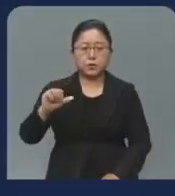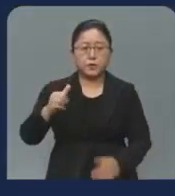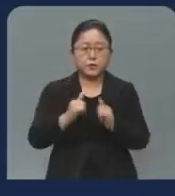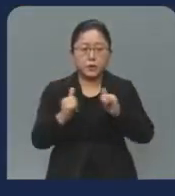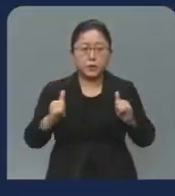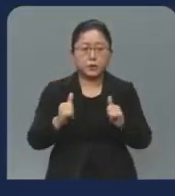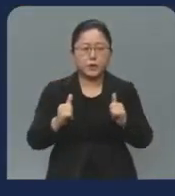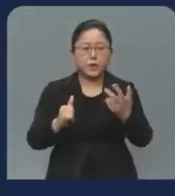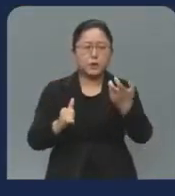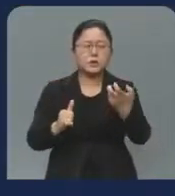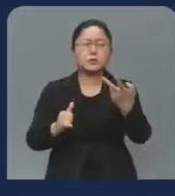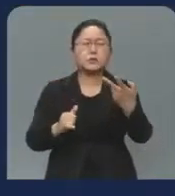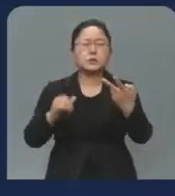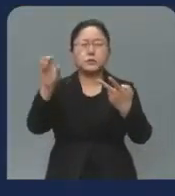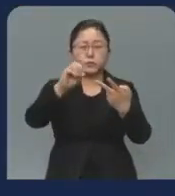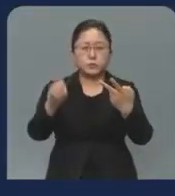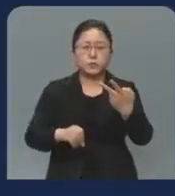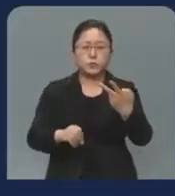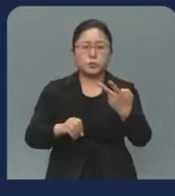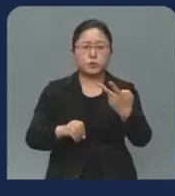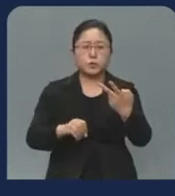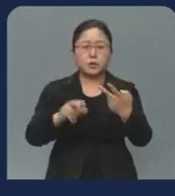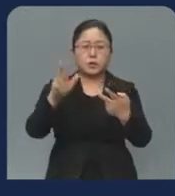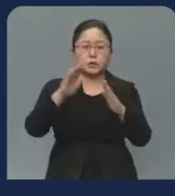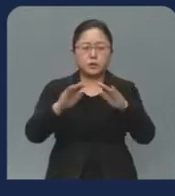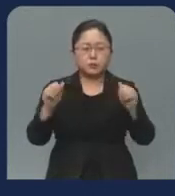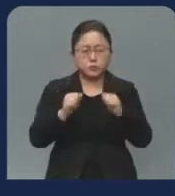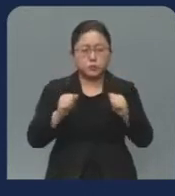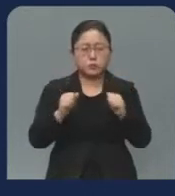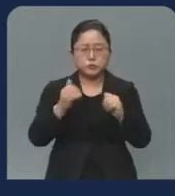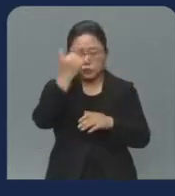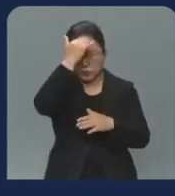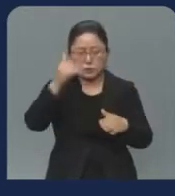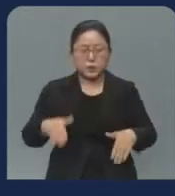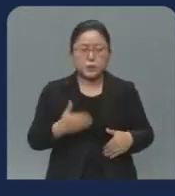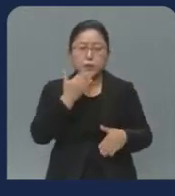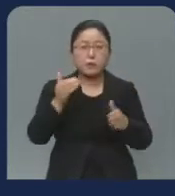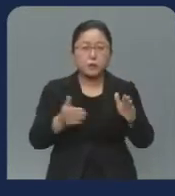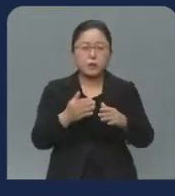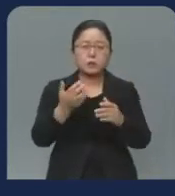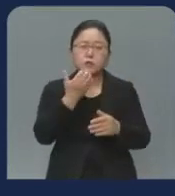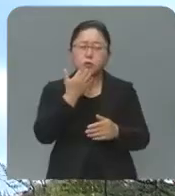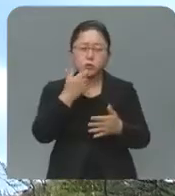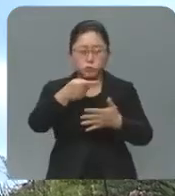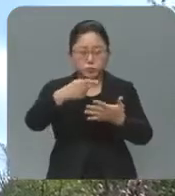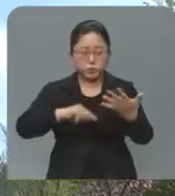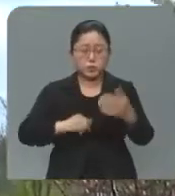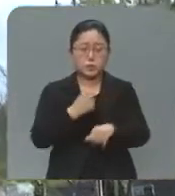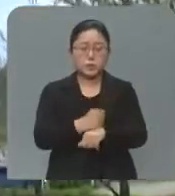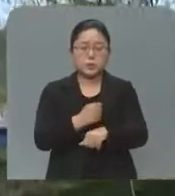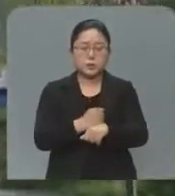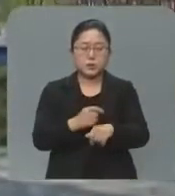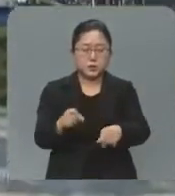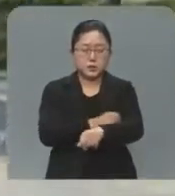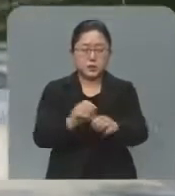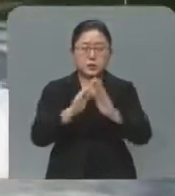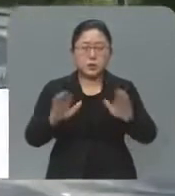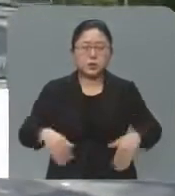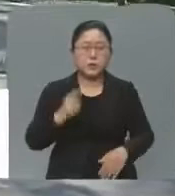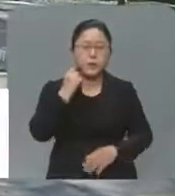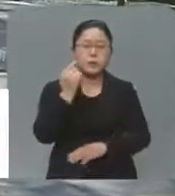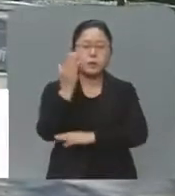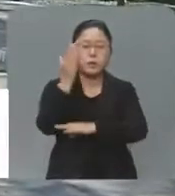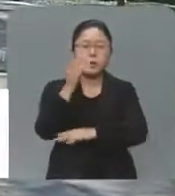희생돼 72%나 되고, 이어 전북과 충남, 그리고 경기도와 서울 등의 순입니다. 특히 전남에서